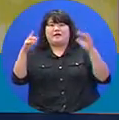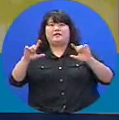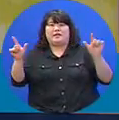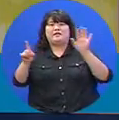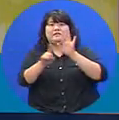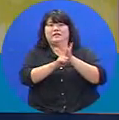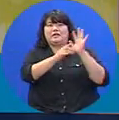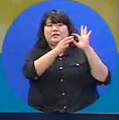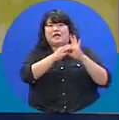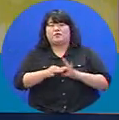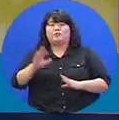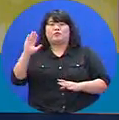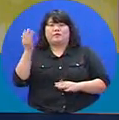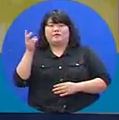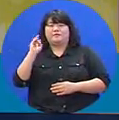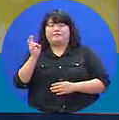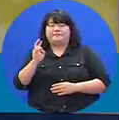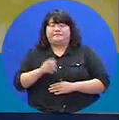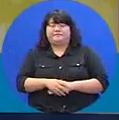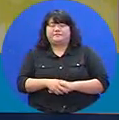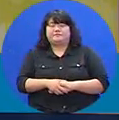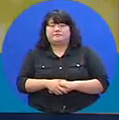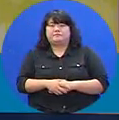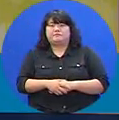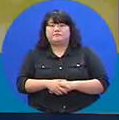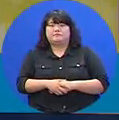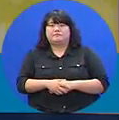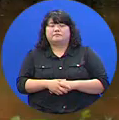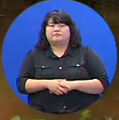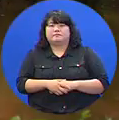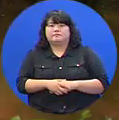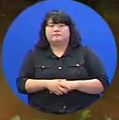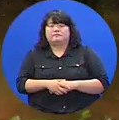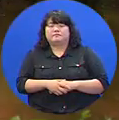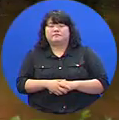날씨가 이어질 것으로 보입니다. 하원호 기자입니다.